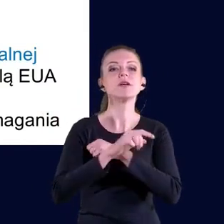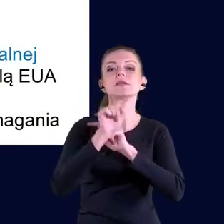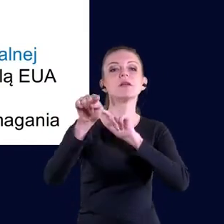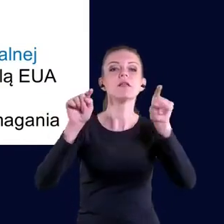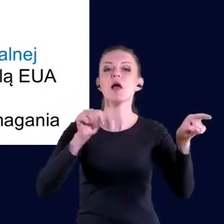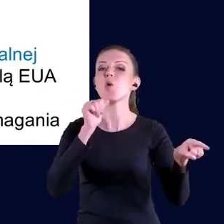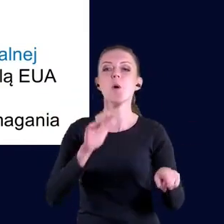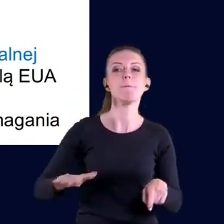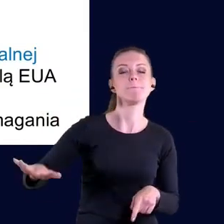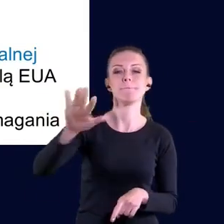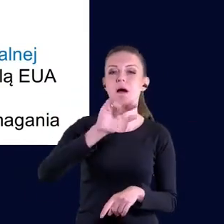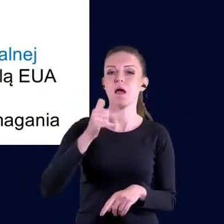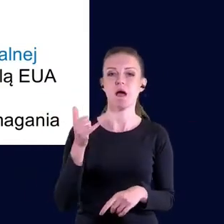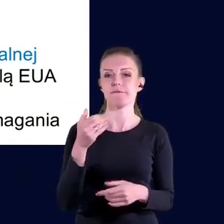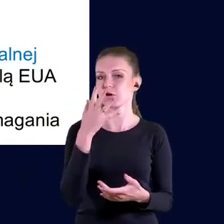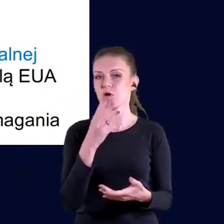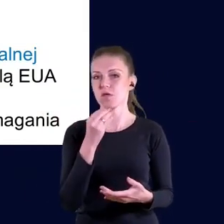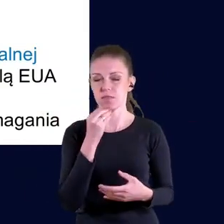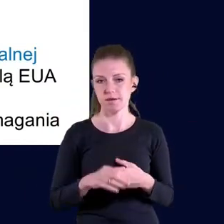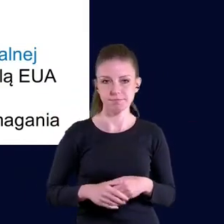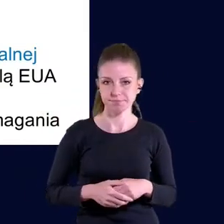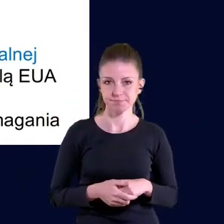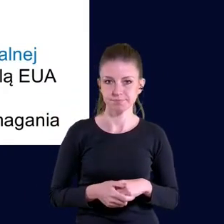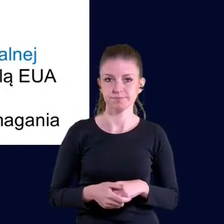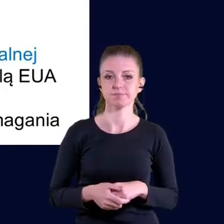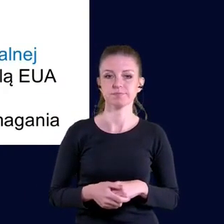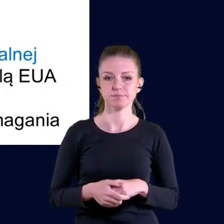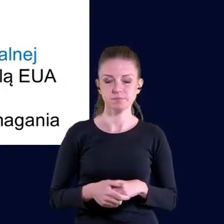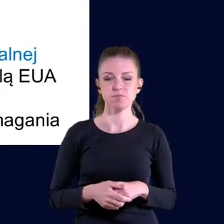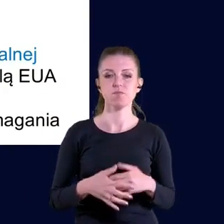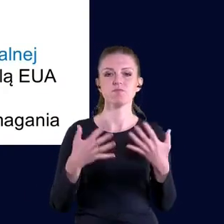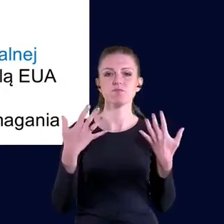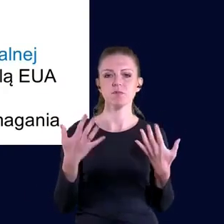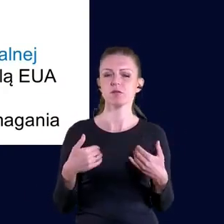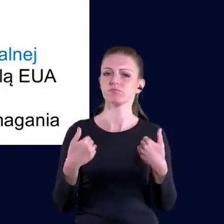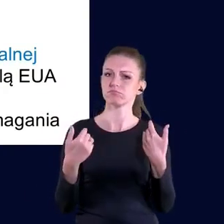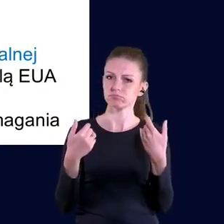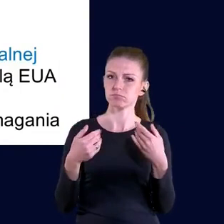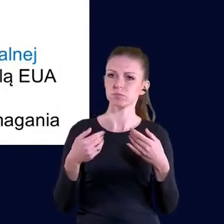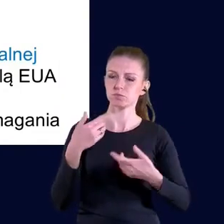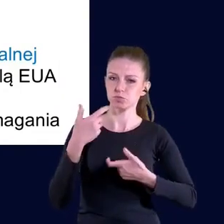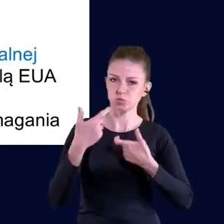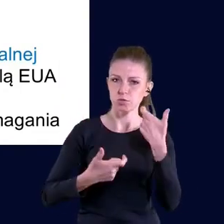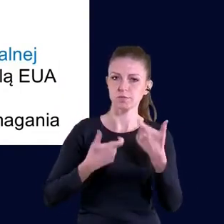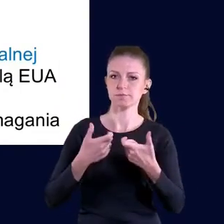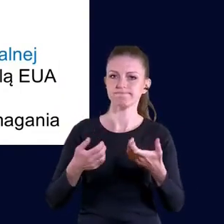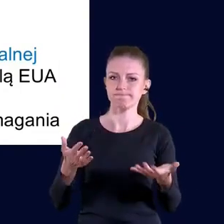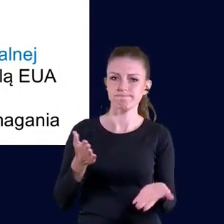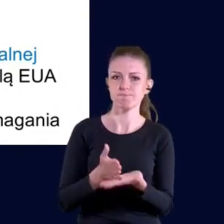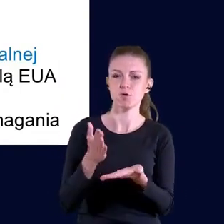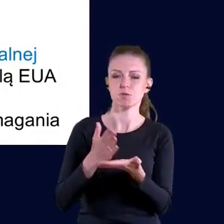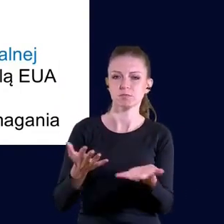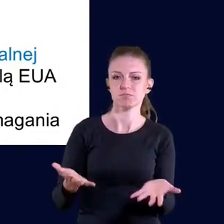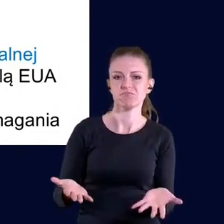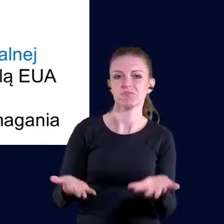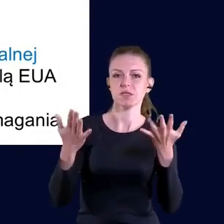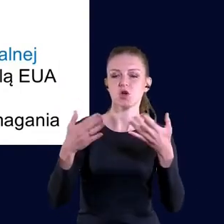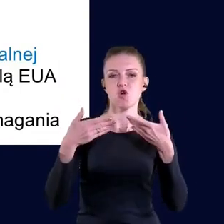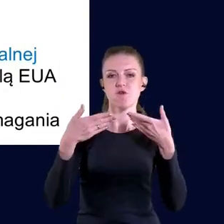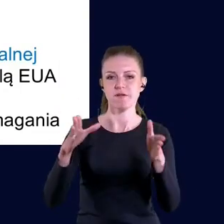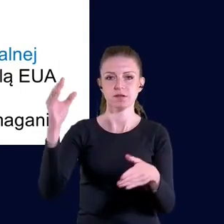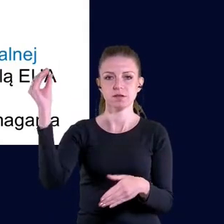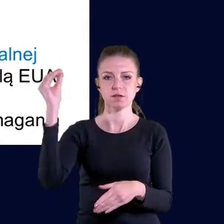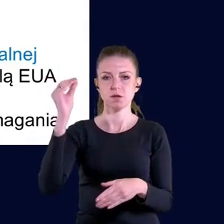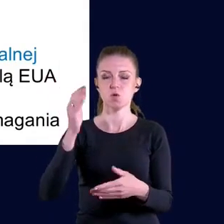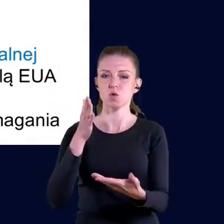pozwolą nakreślić perspektywę wdrażania otwartej nauki w Europie zidentyfikować dobre praktyki opisać wyzwania sposoby